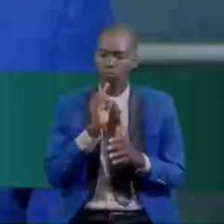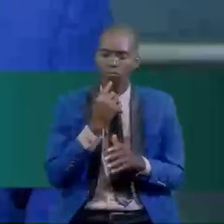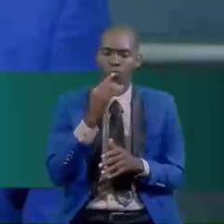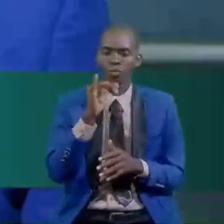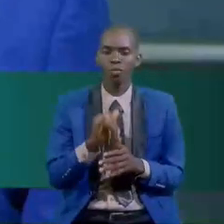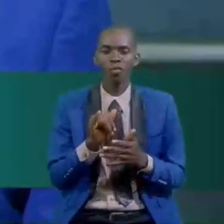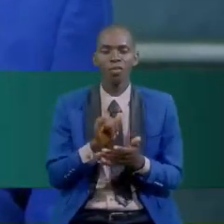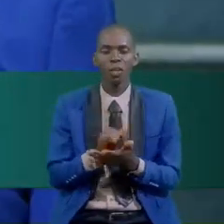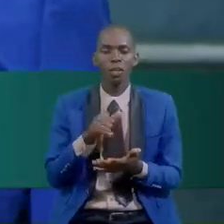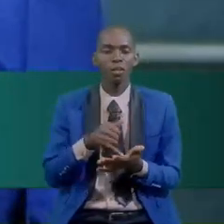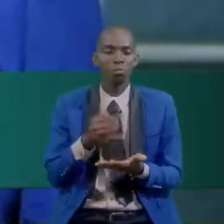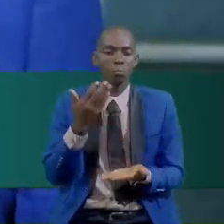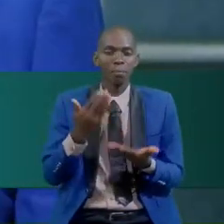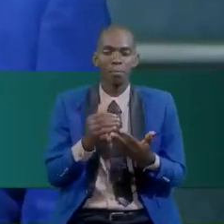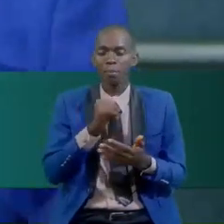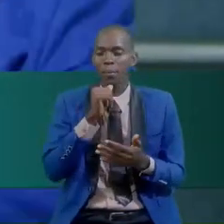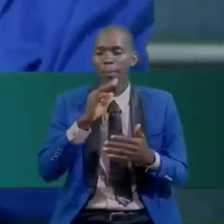Jacques 5, plutôt, verset